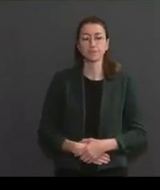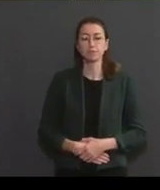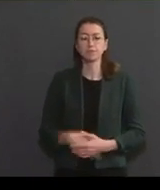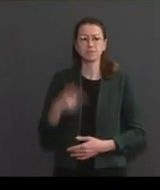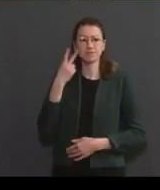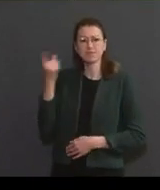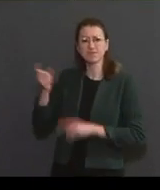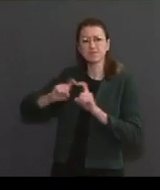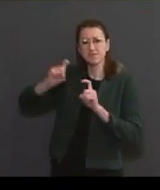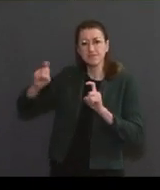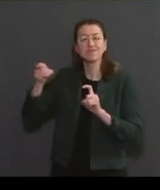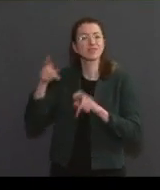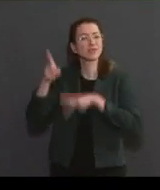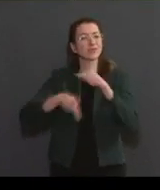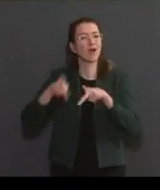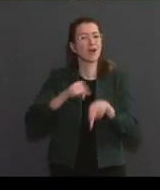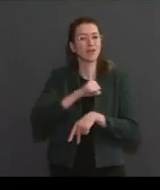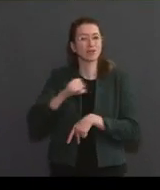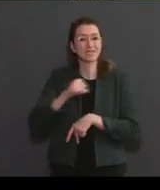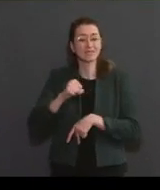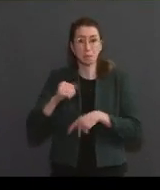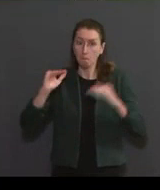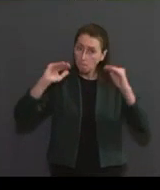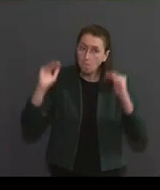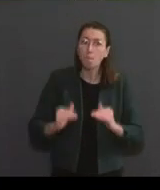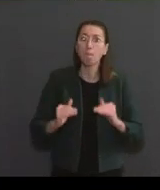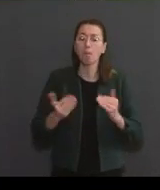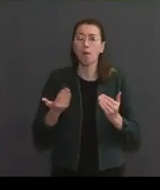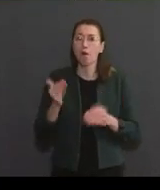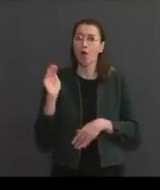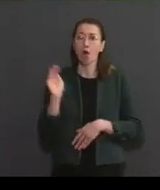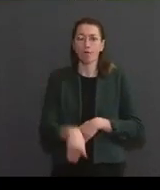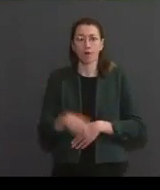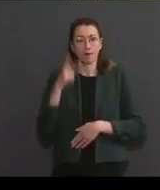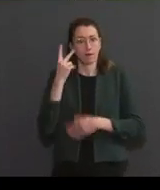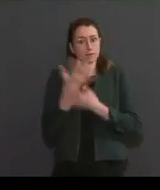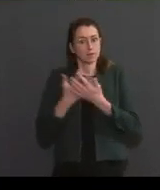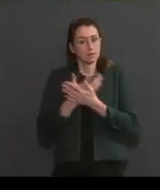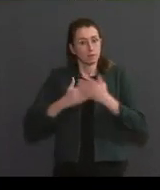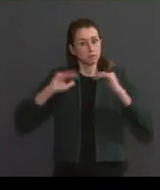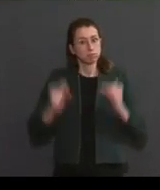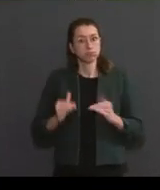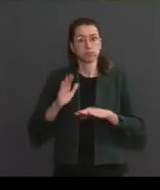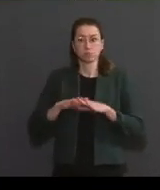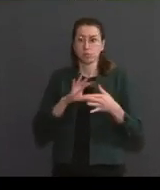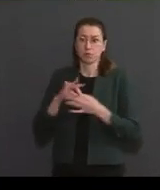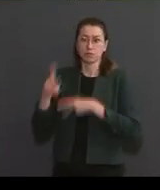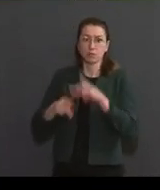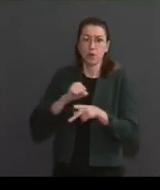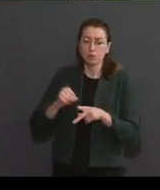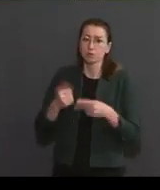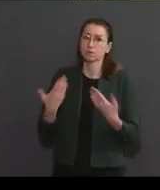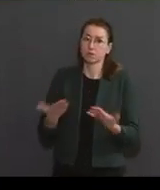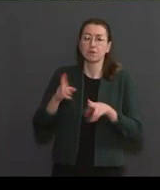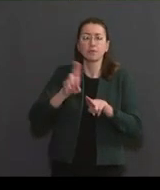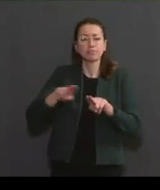a aussi une nette diminution. Et j'ai envie de dire, on a maintenant enfin une nette diminution. On compte maintenant 1359